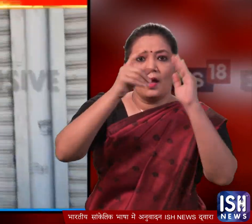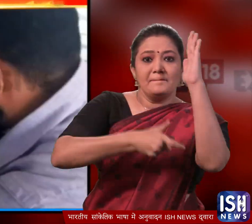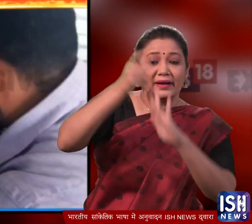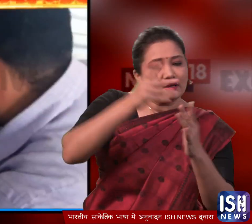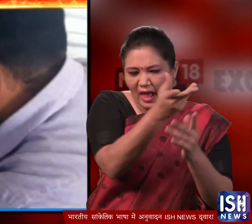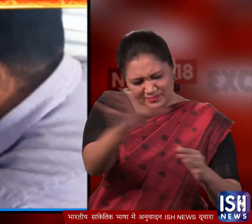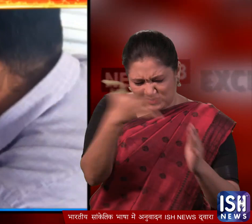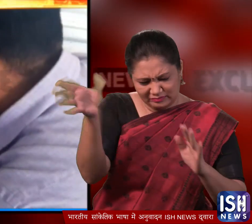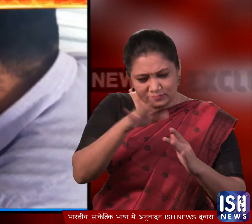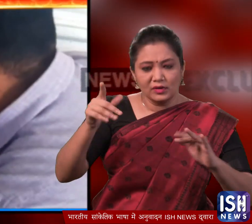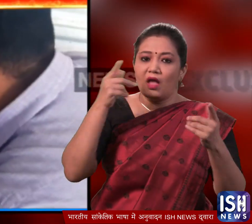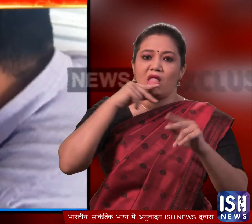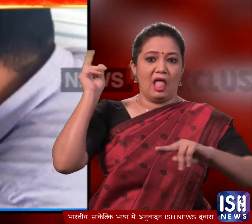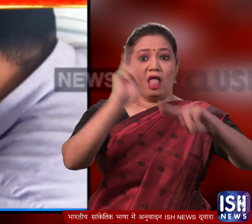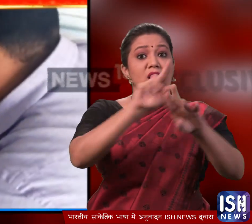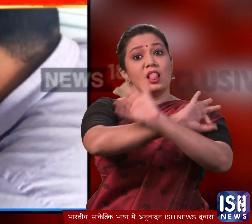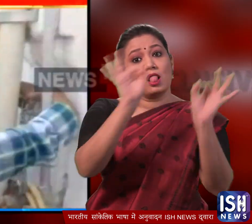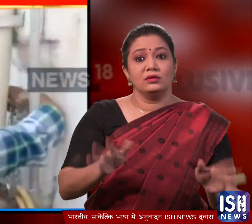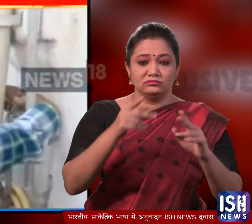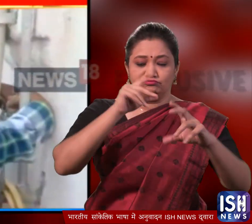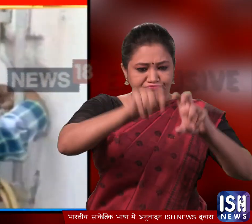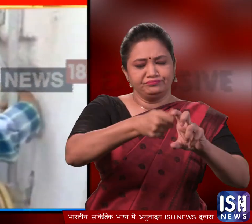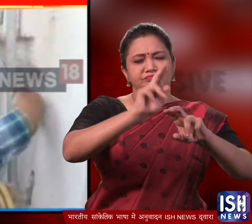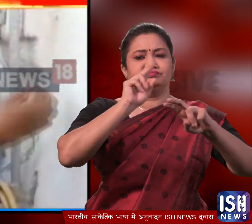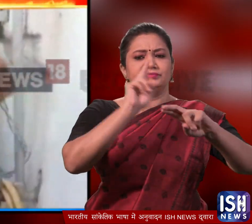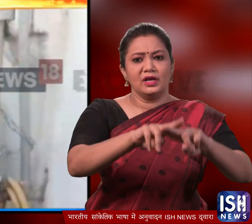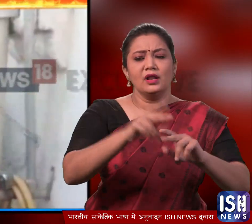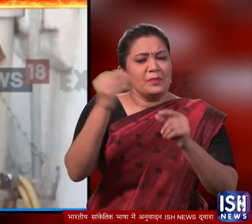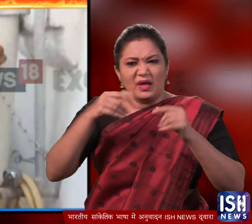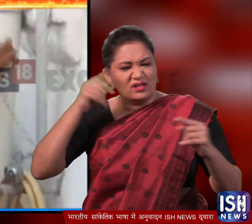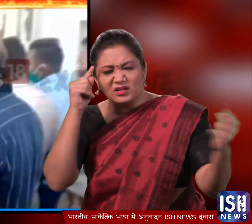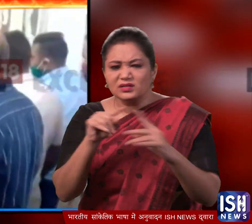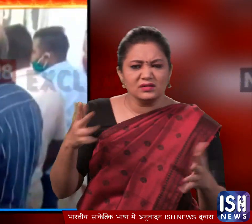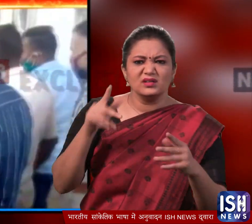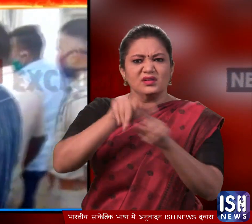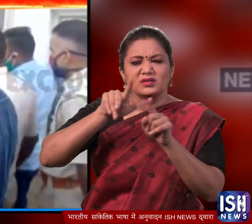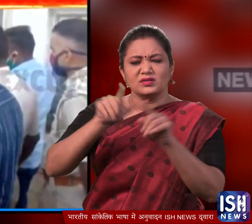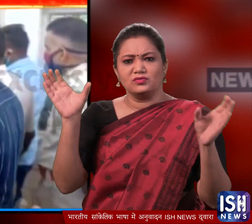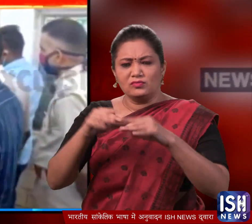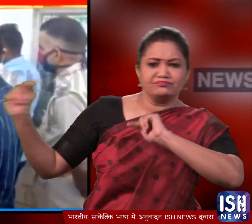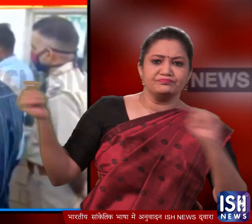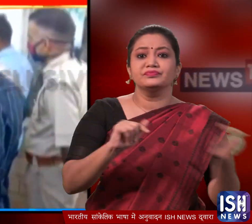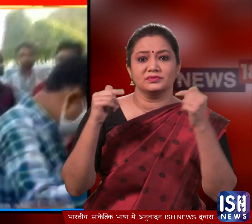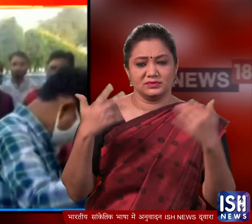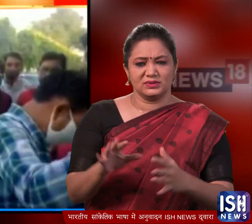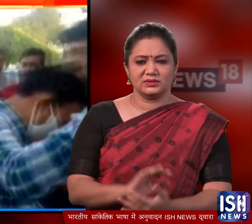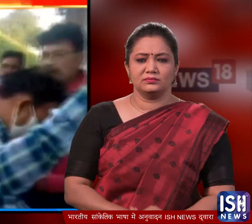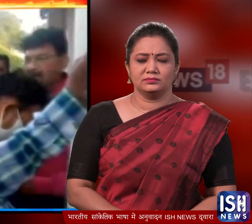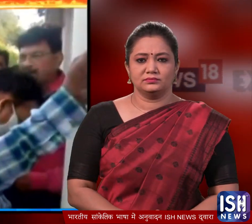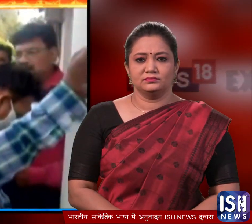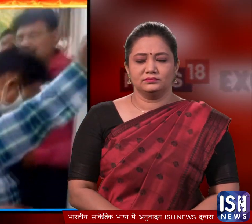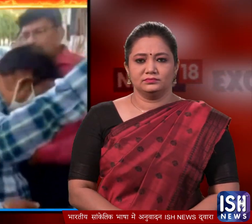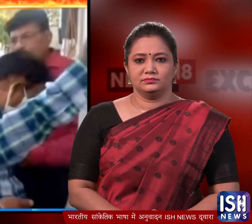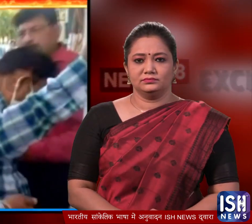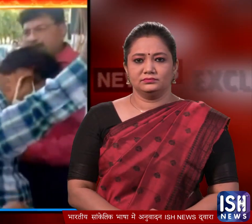की बिल्डिंग को खाली कराकर उन्हें सील कर दिया गया, जबकि कुछ लोगों ने इस कार्रवाई का विरोध किया और नगर परिषद की टीम से ही उलझ गए। 3 बार आपको